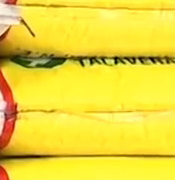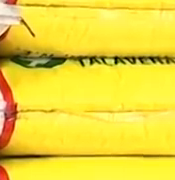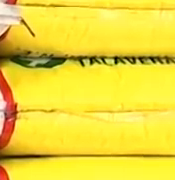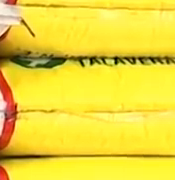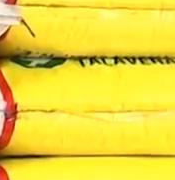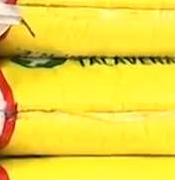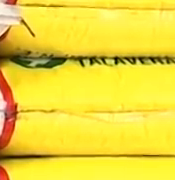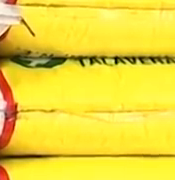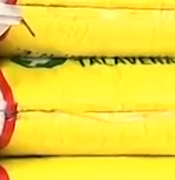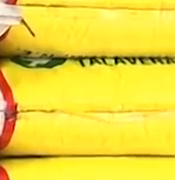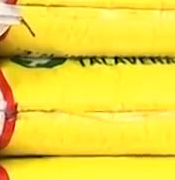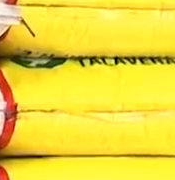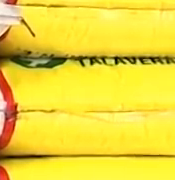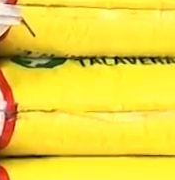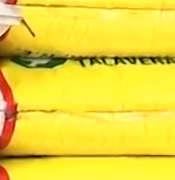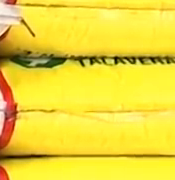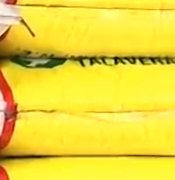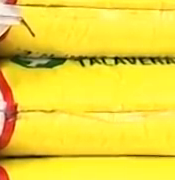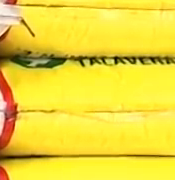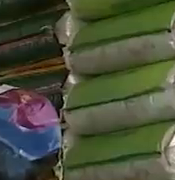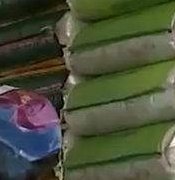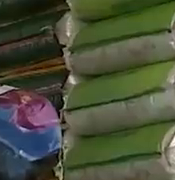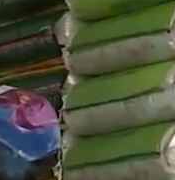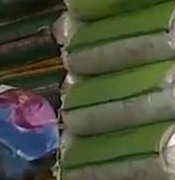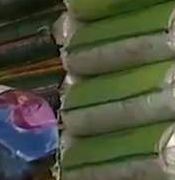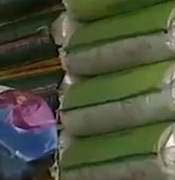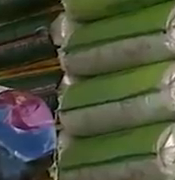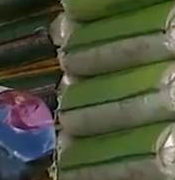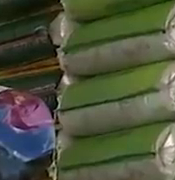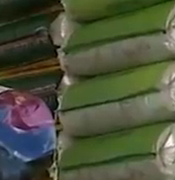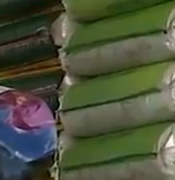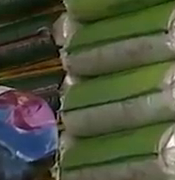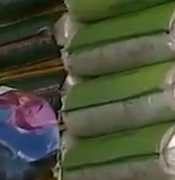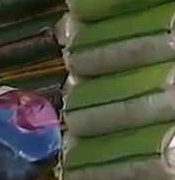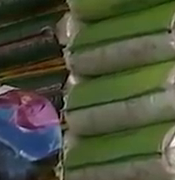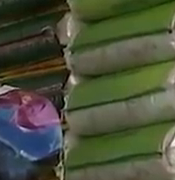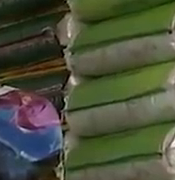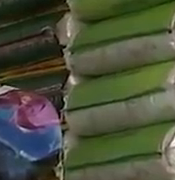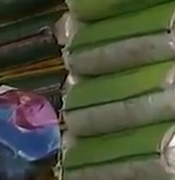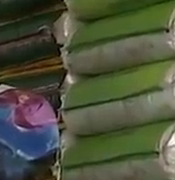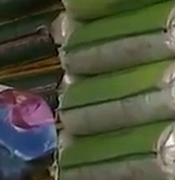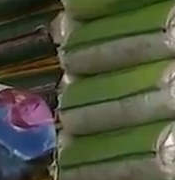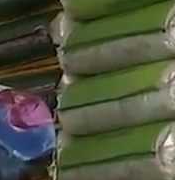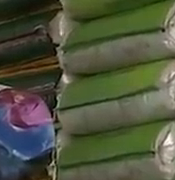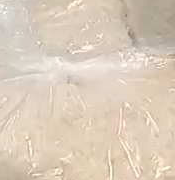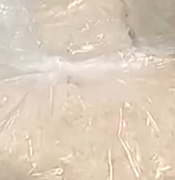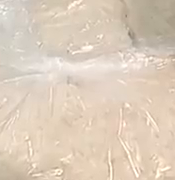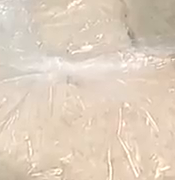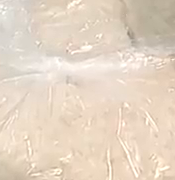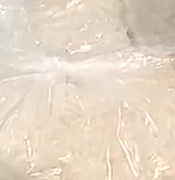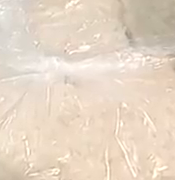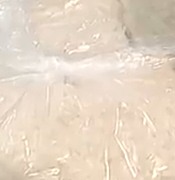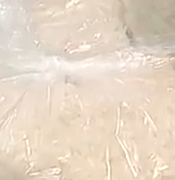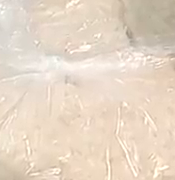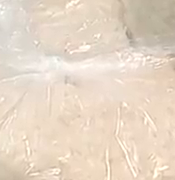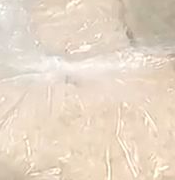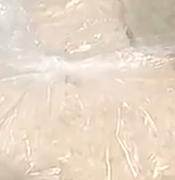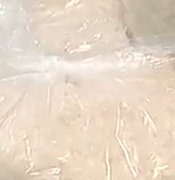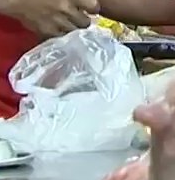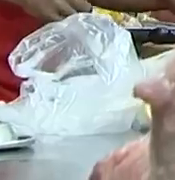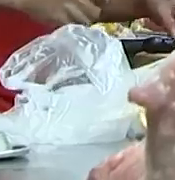imported. Nakabantay naman daw ang IATF Task Force on Food Security sa supply at pamilihan hanggang